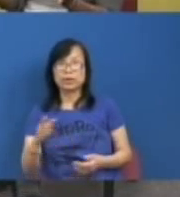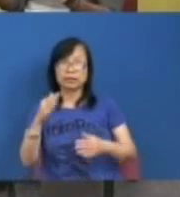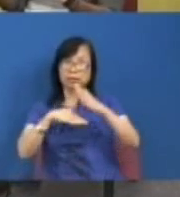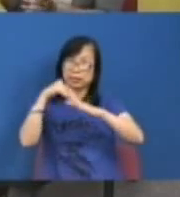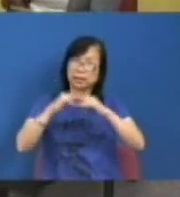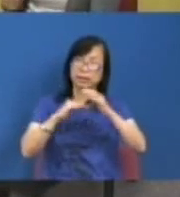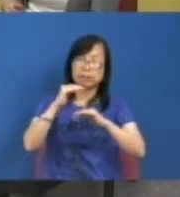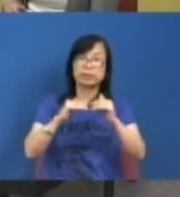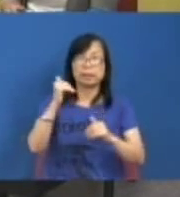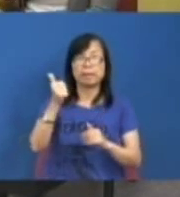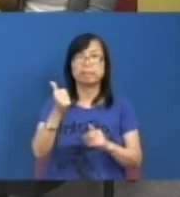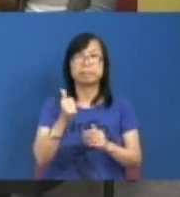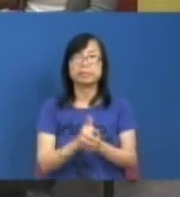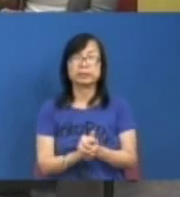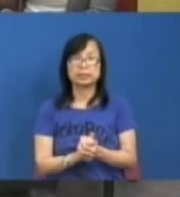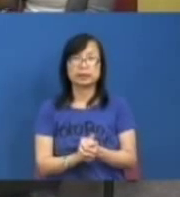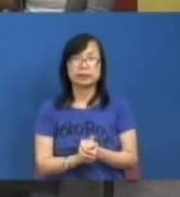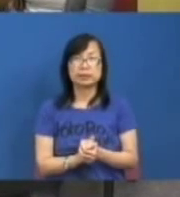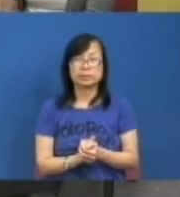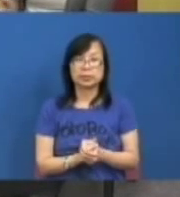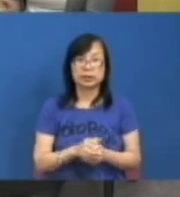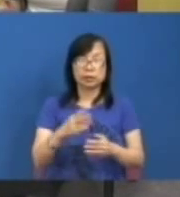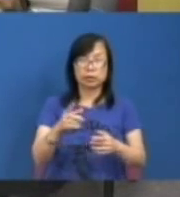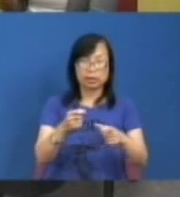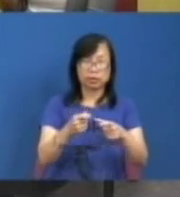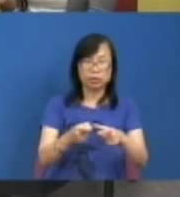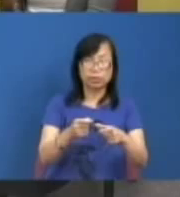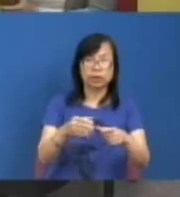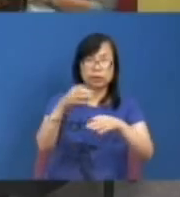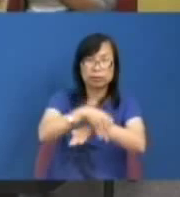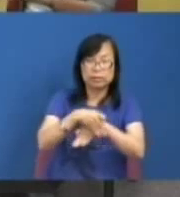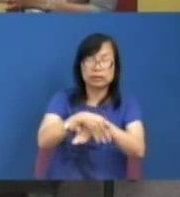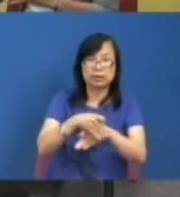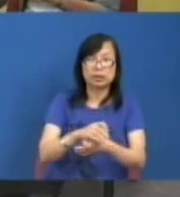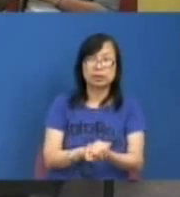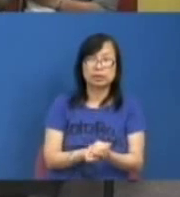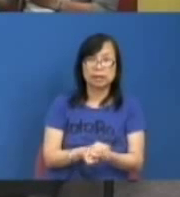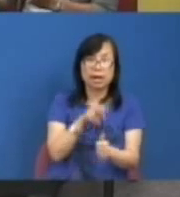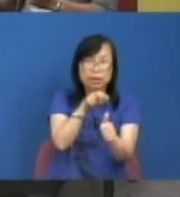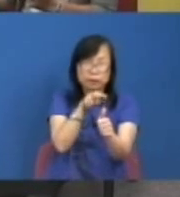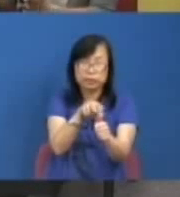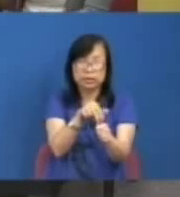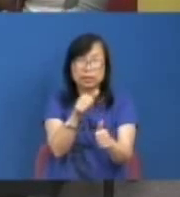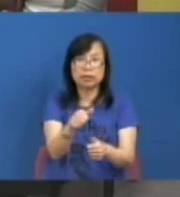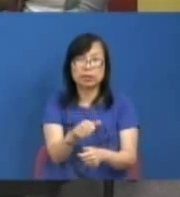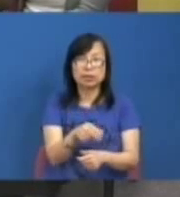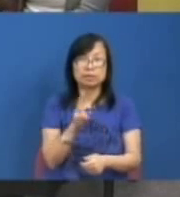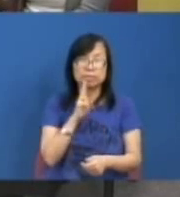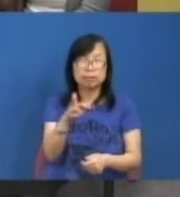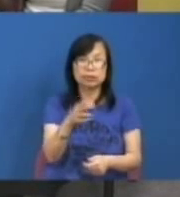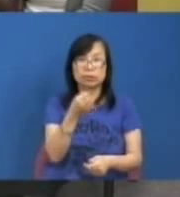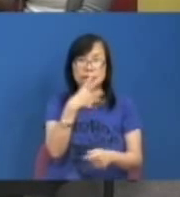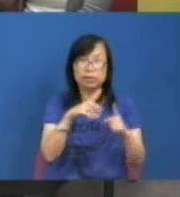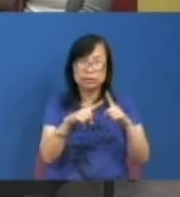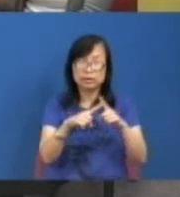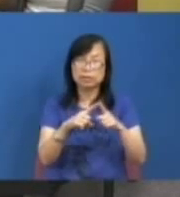係合理嘅。因為如果你有個大限公契喺管理好，令到即係啲居民係